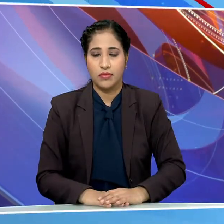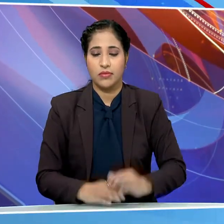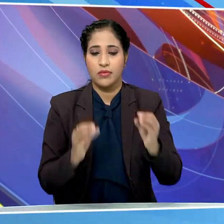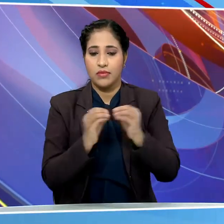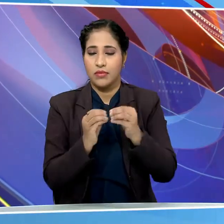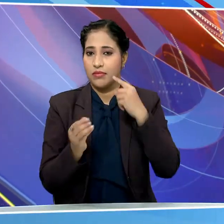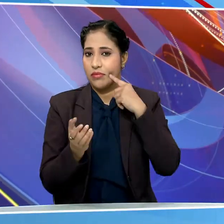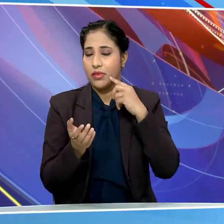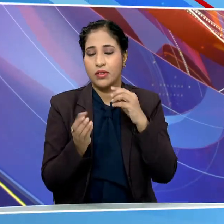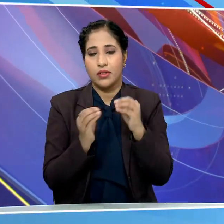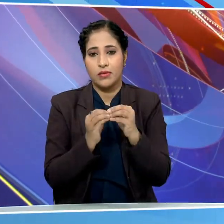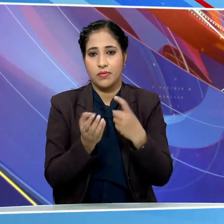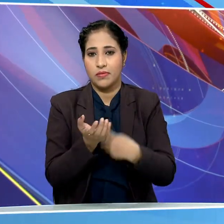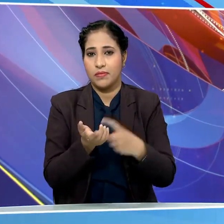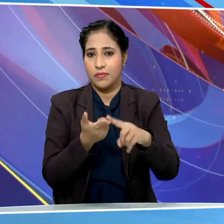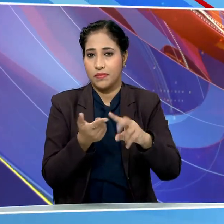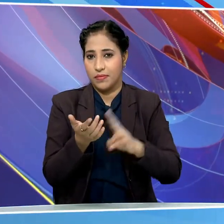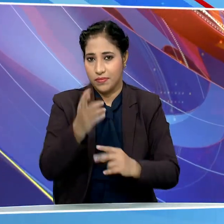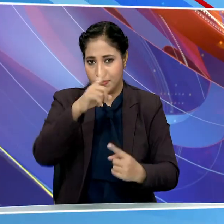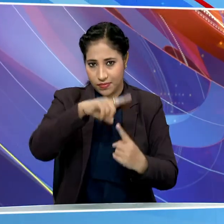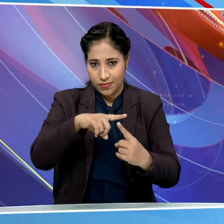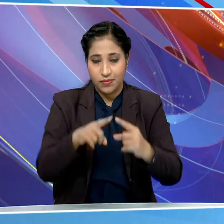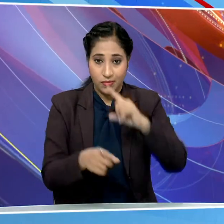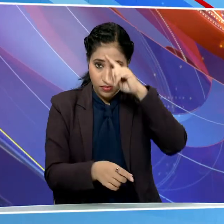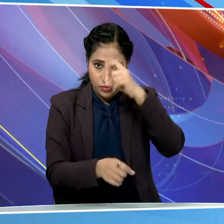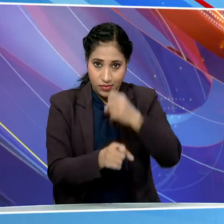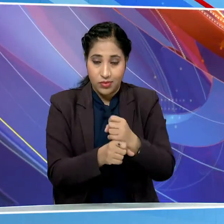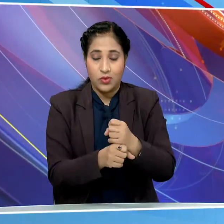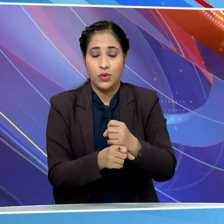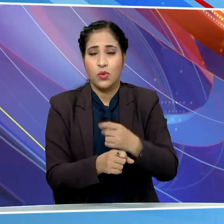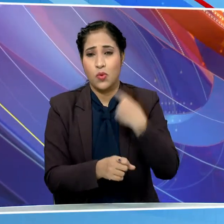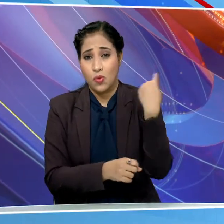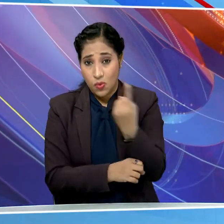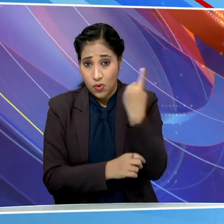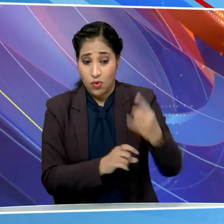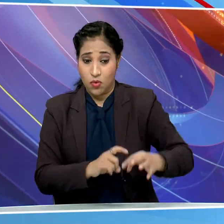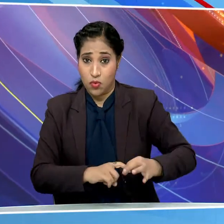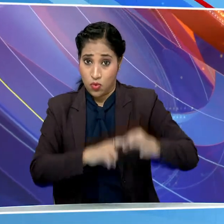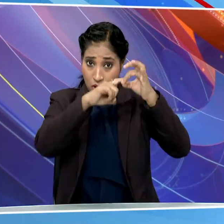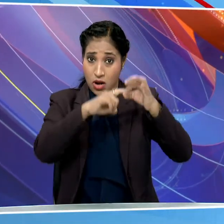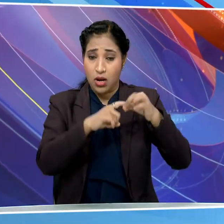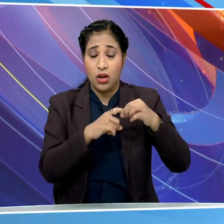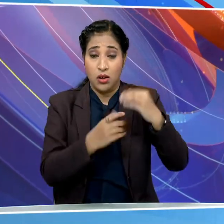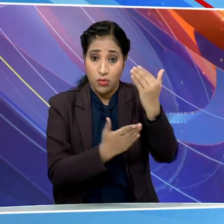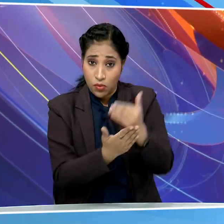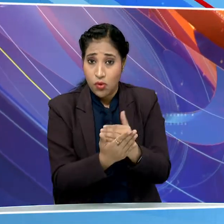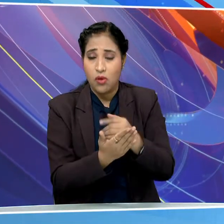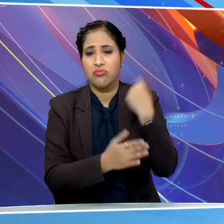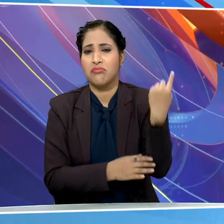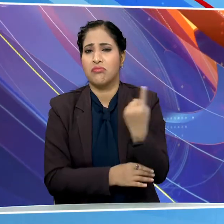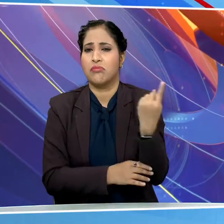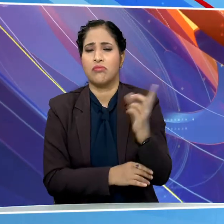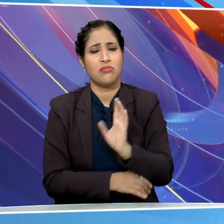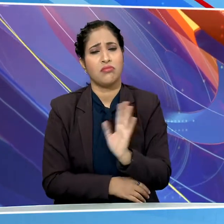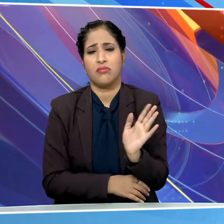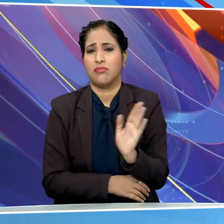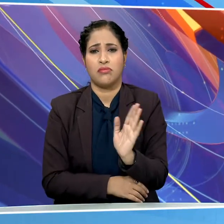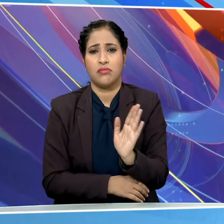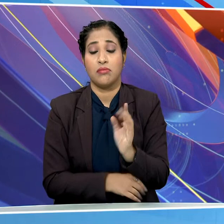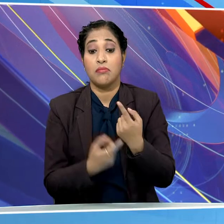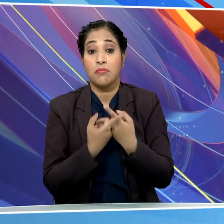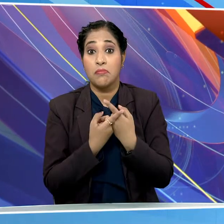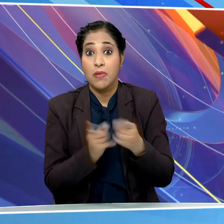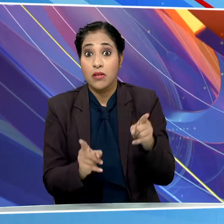वाइब्रेंट गुजरात ये सिर्फ ब्रांडिंग का आयोजन भर नहीं है